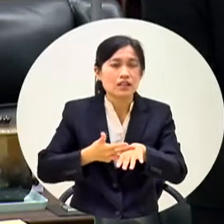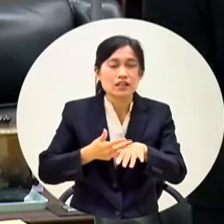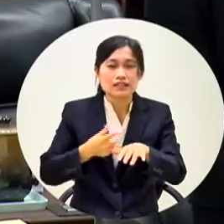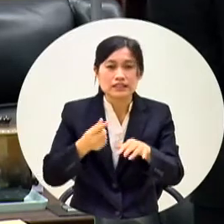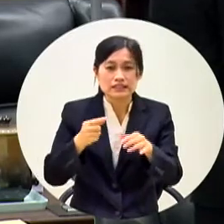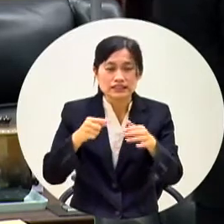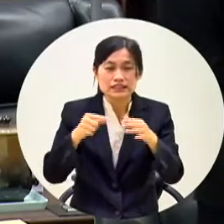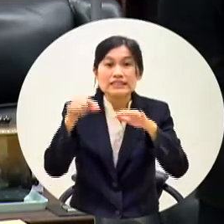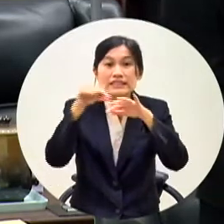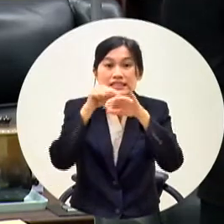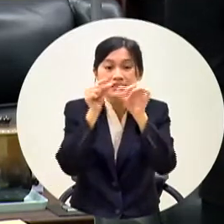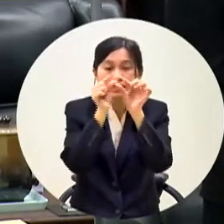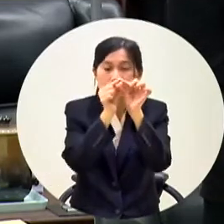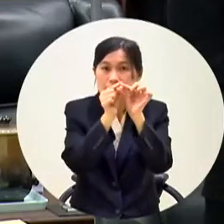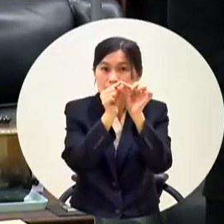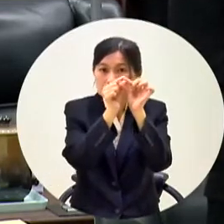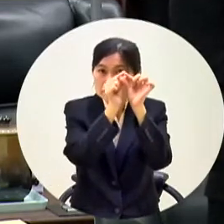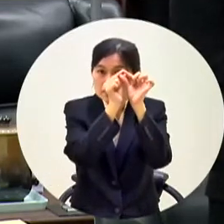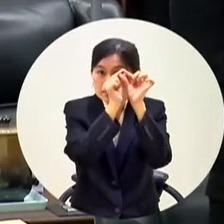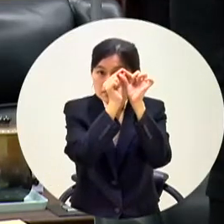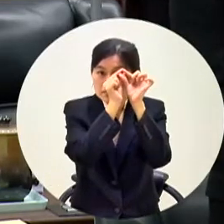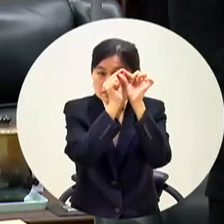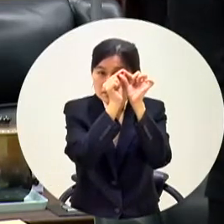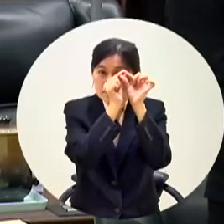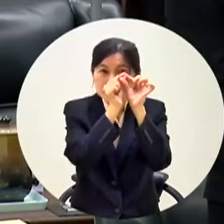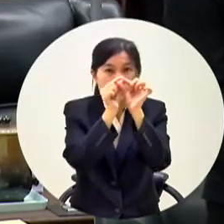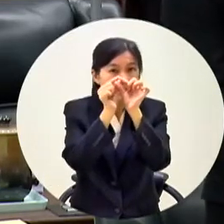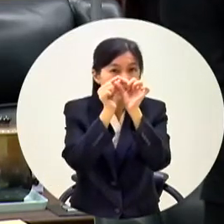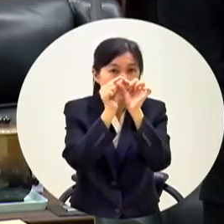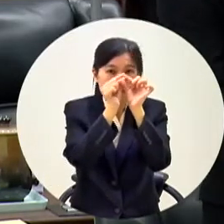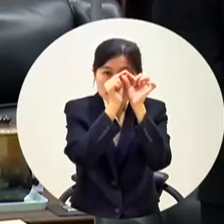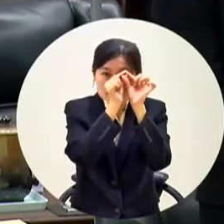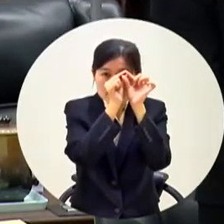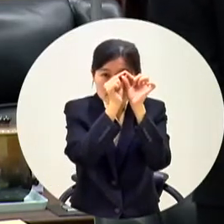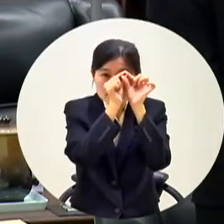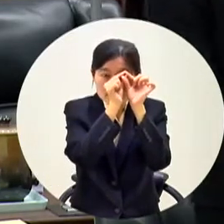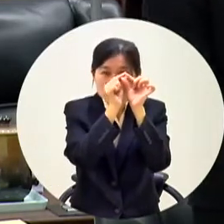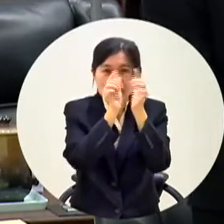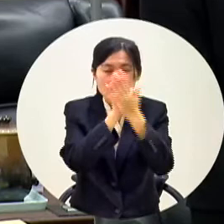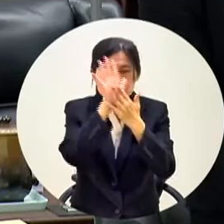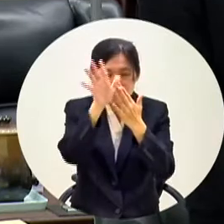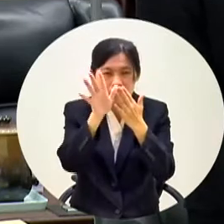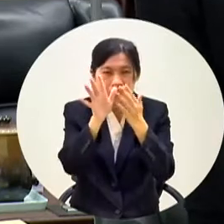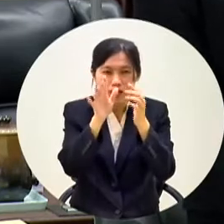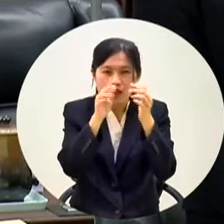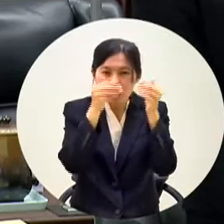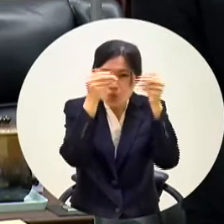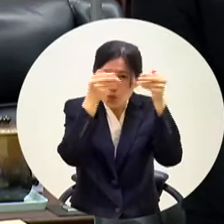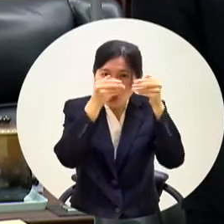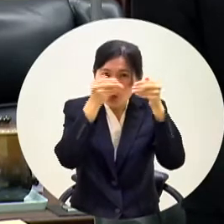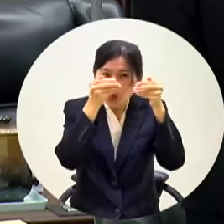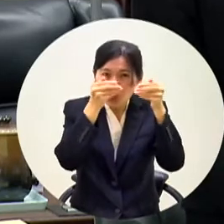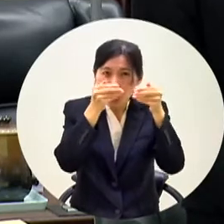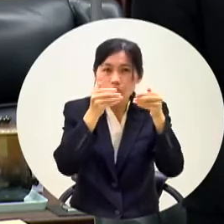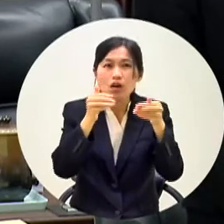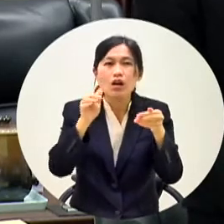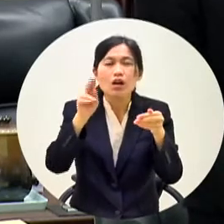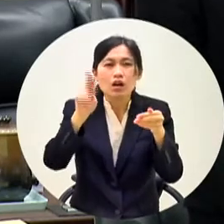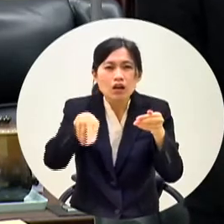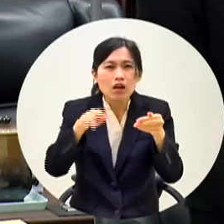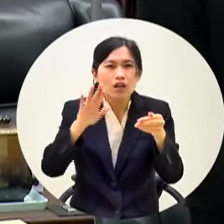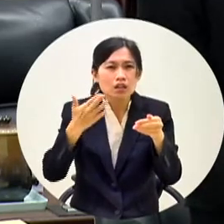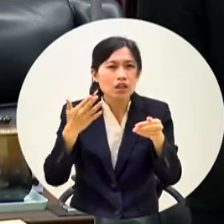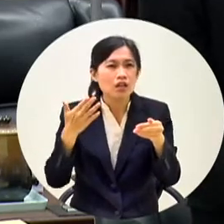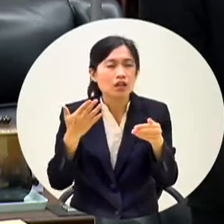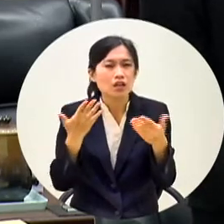片，放射金属片放在这个癌细胞的上面，让它可以局部的把它治疗，但只有日本有。但这孩子呢，他已